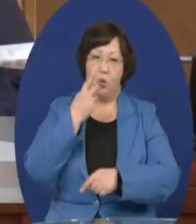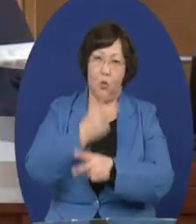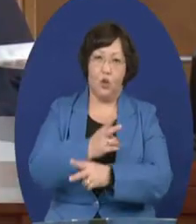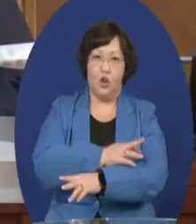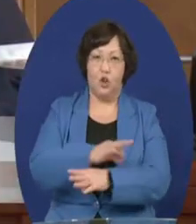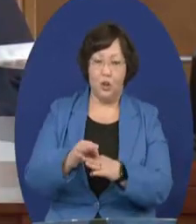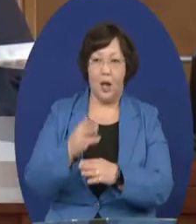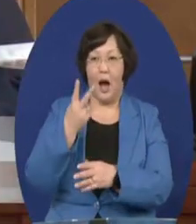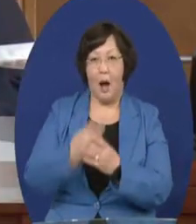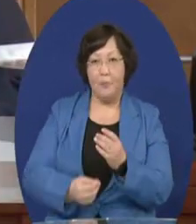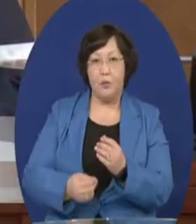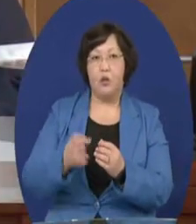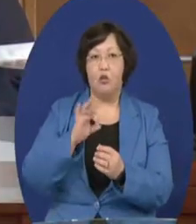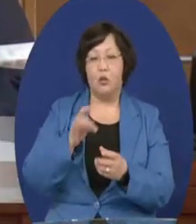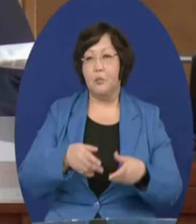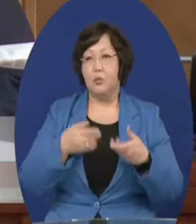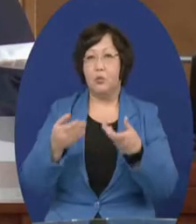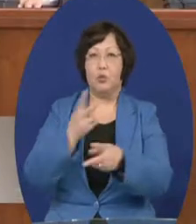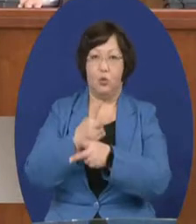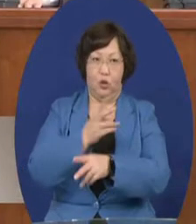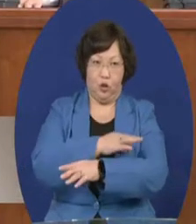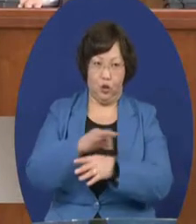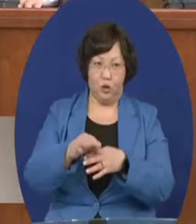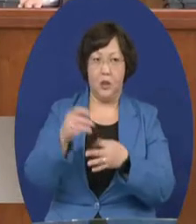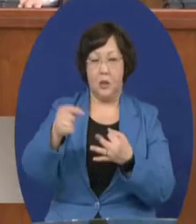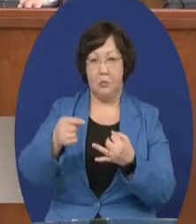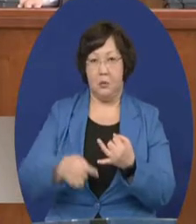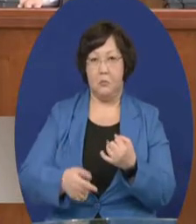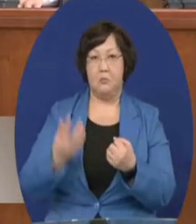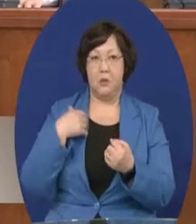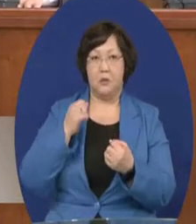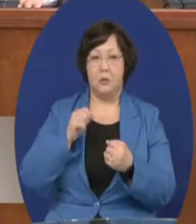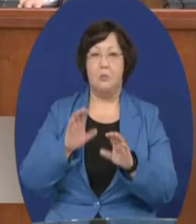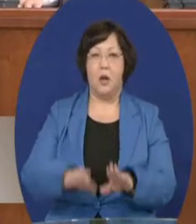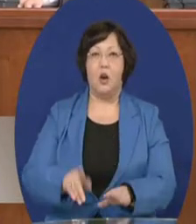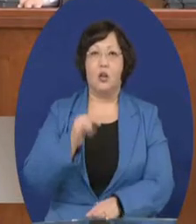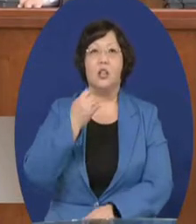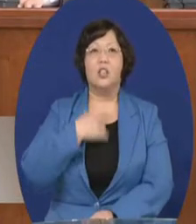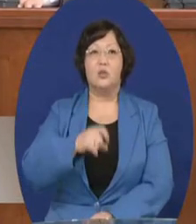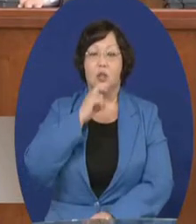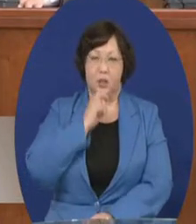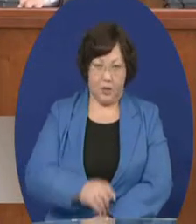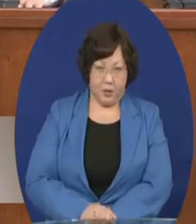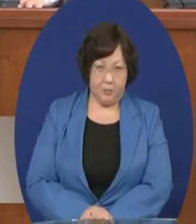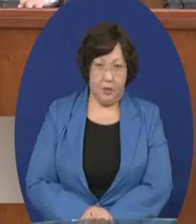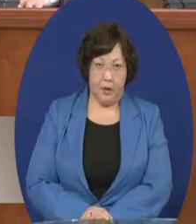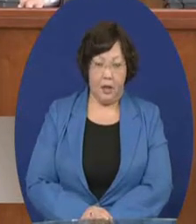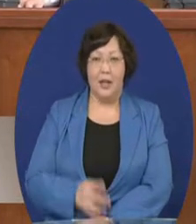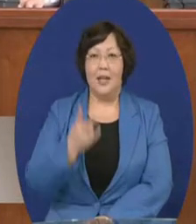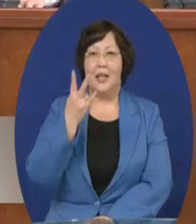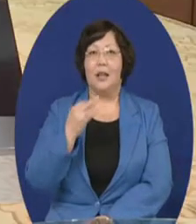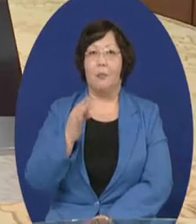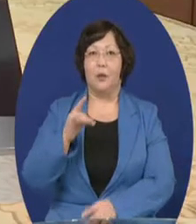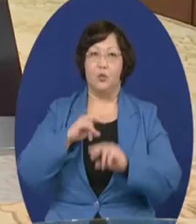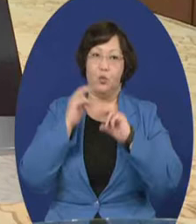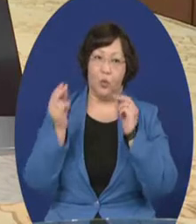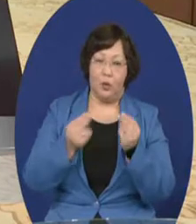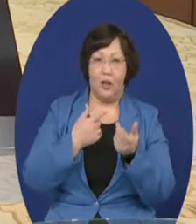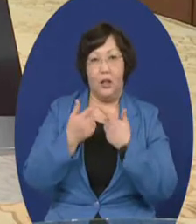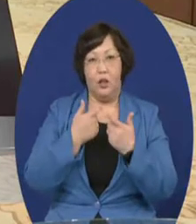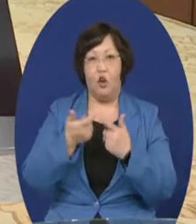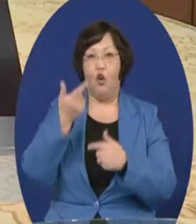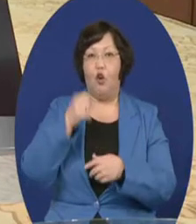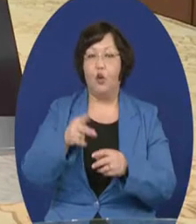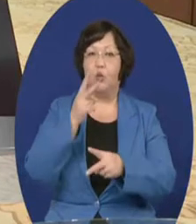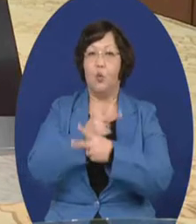болон хамт өргөн мэдүүлсэн хуулийн төслүүд байсан гэдгийг байнгын хорооны гишүүд онцоллоо. Байнгын хорооны гишүүдийн тухайд намрын чуулганаар хилэлцсэн